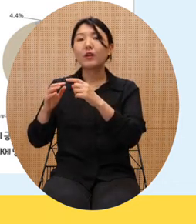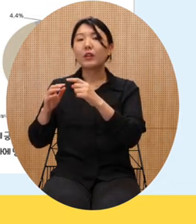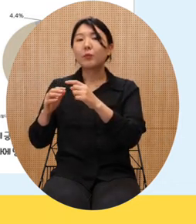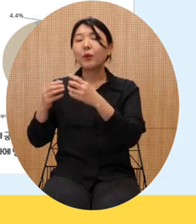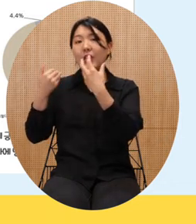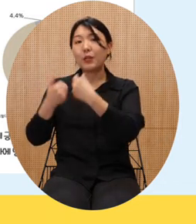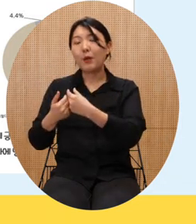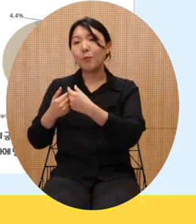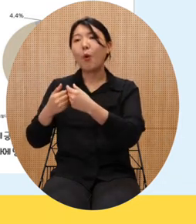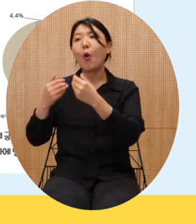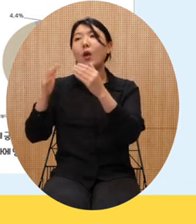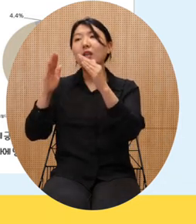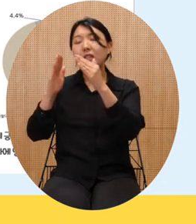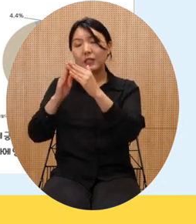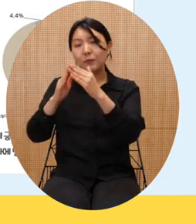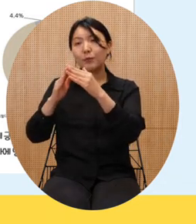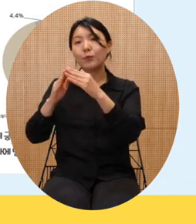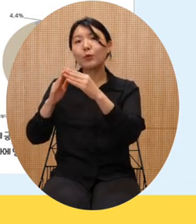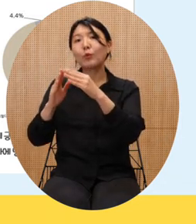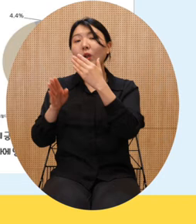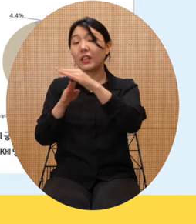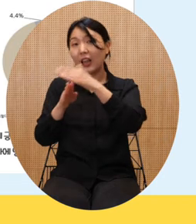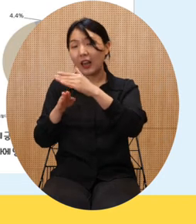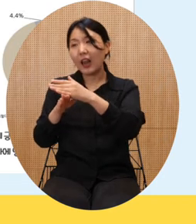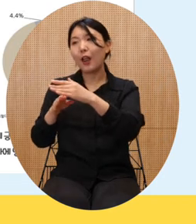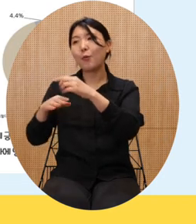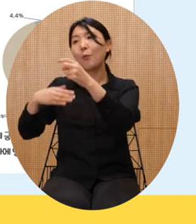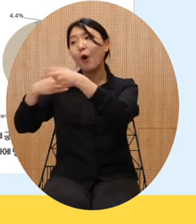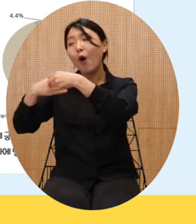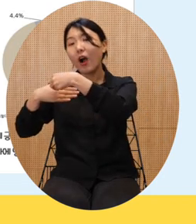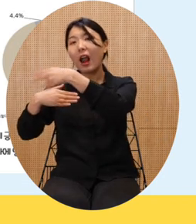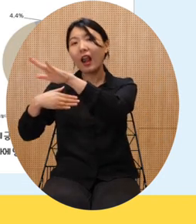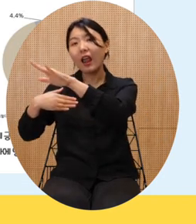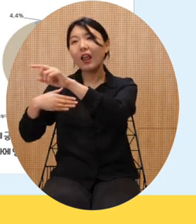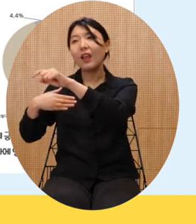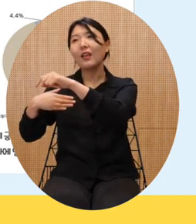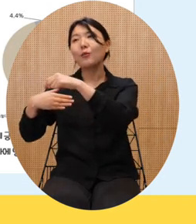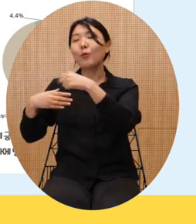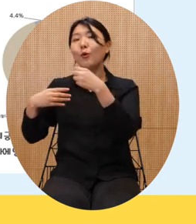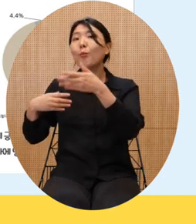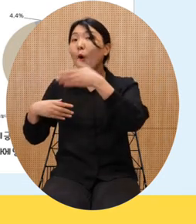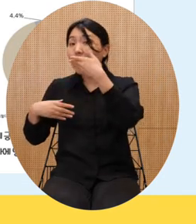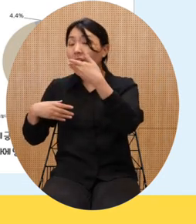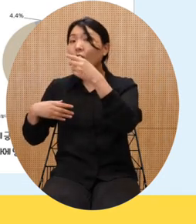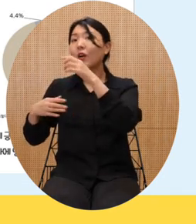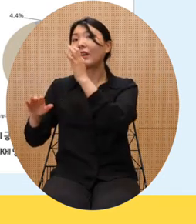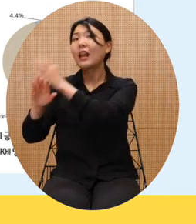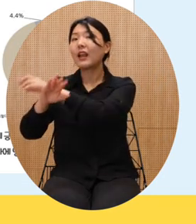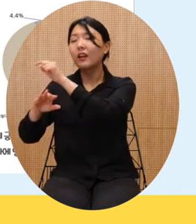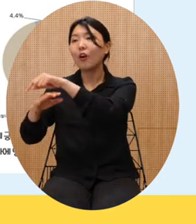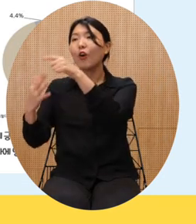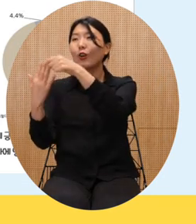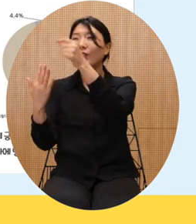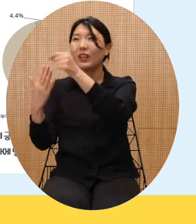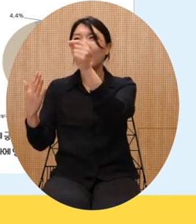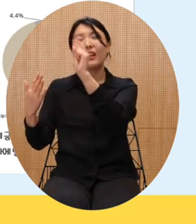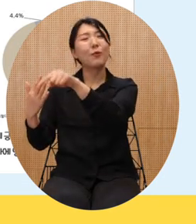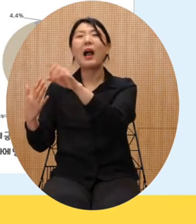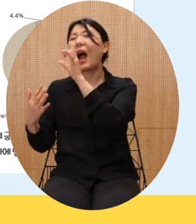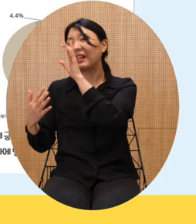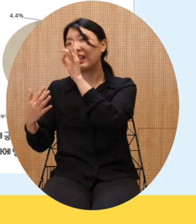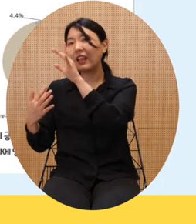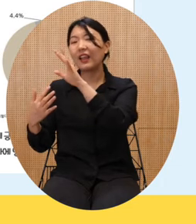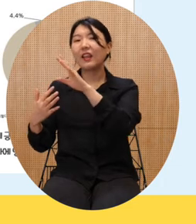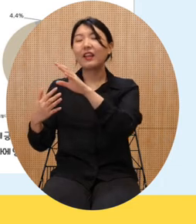아동의 집에 돈이 들어갈래? 병원에 갈래? 혹은 먹을 걸 살래? 이걸 선택하지 않을 수 있도록 해줘야 된다는